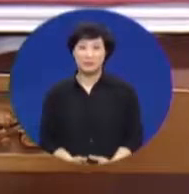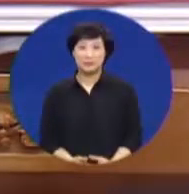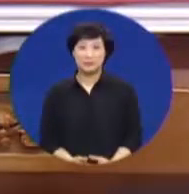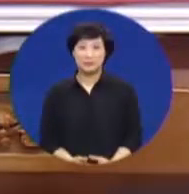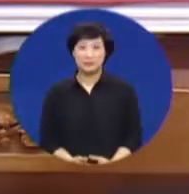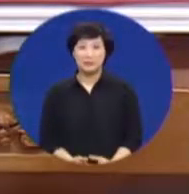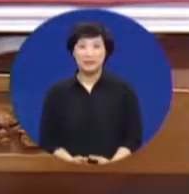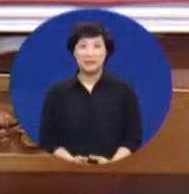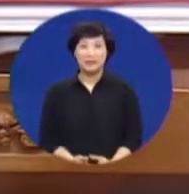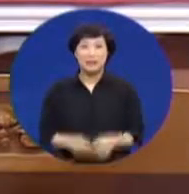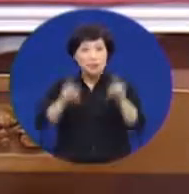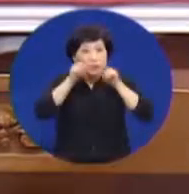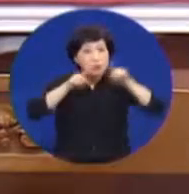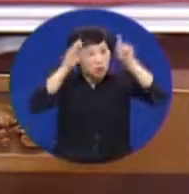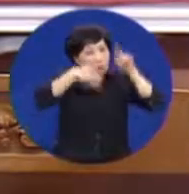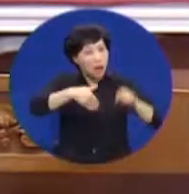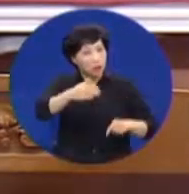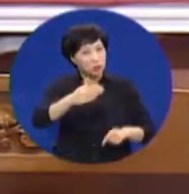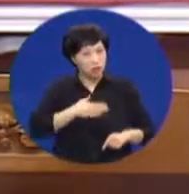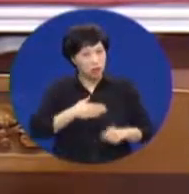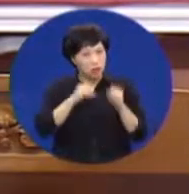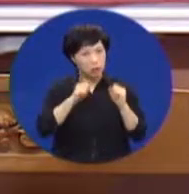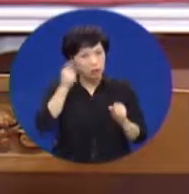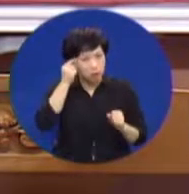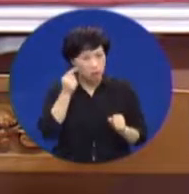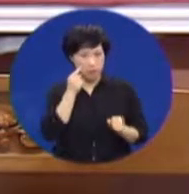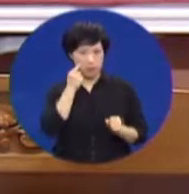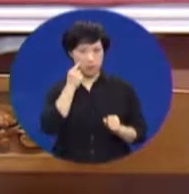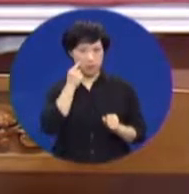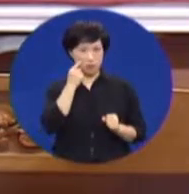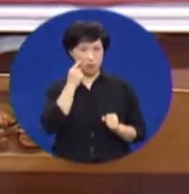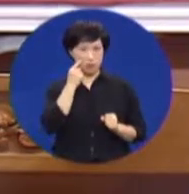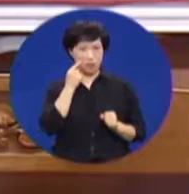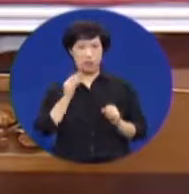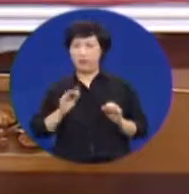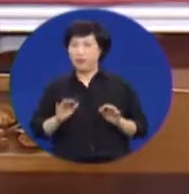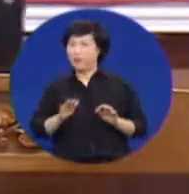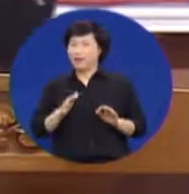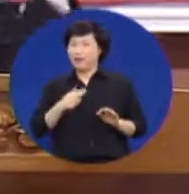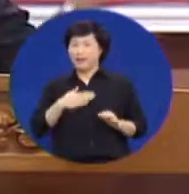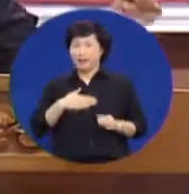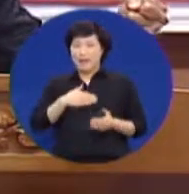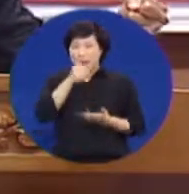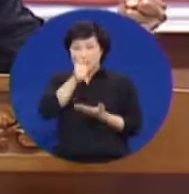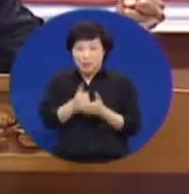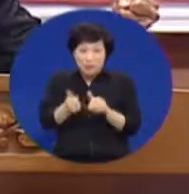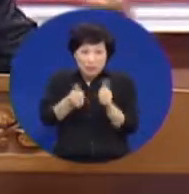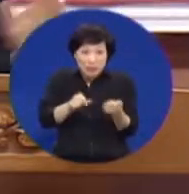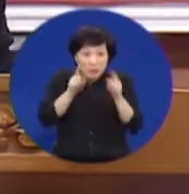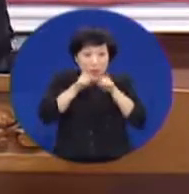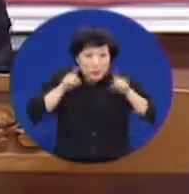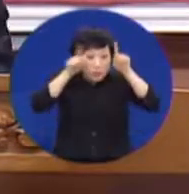한번 지옥 가서 견딘다고 생각해봐. 저는 이 죄와 사망과 지옥,